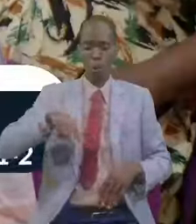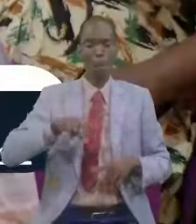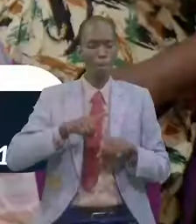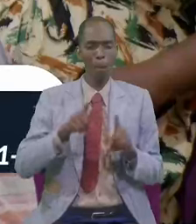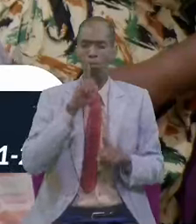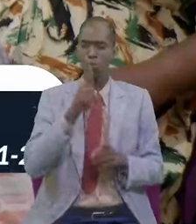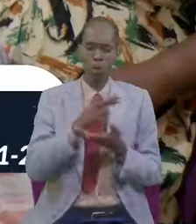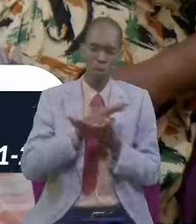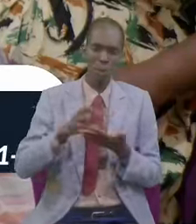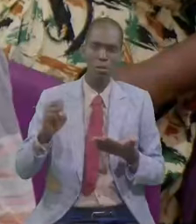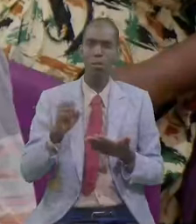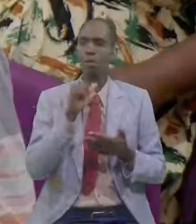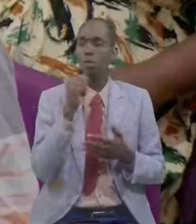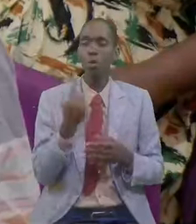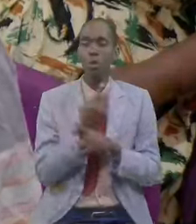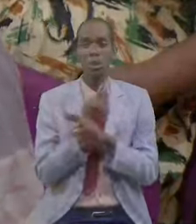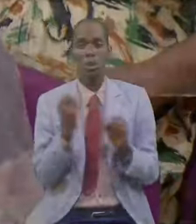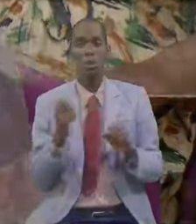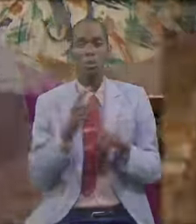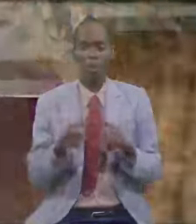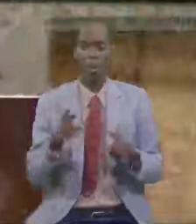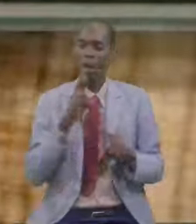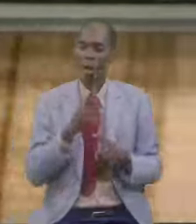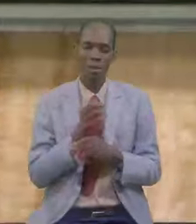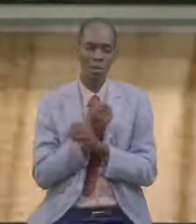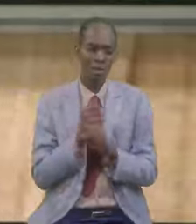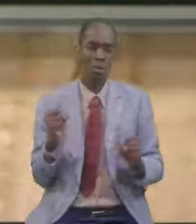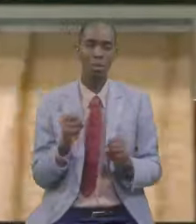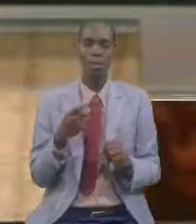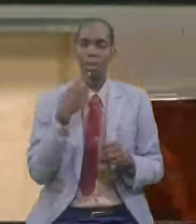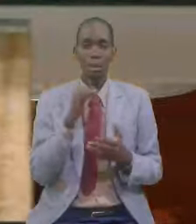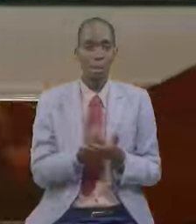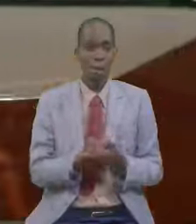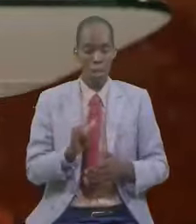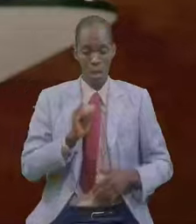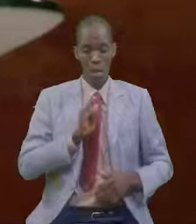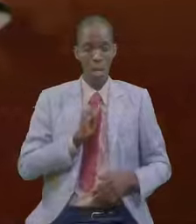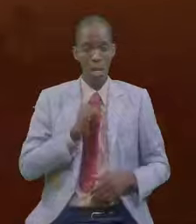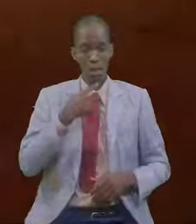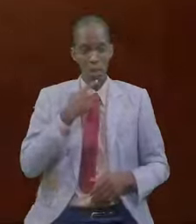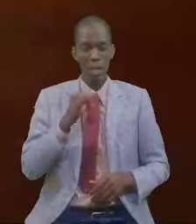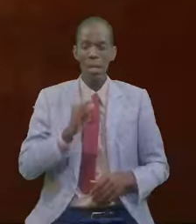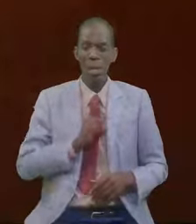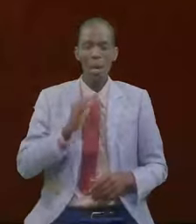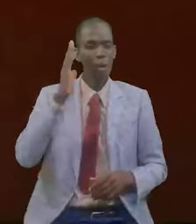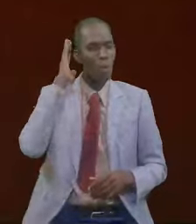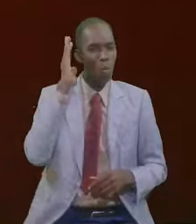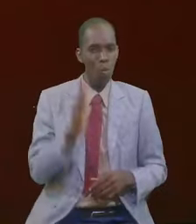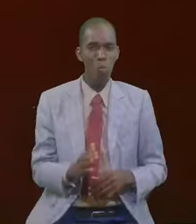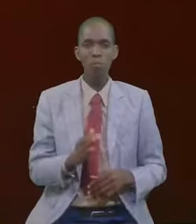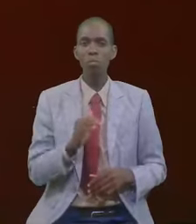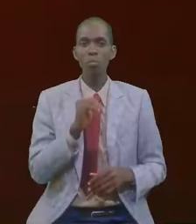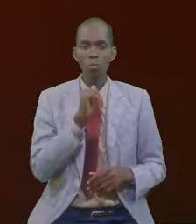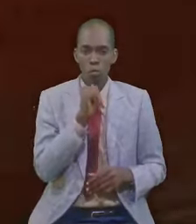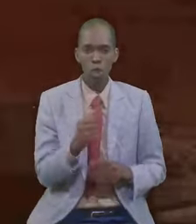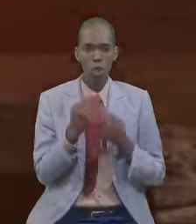justes, rachetés et qui veulent aller au ciel. Je disais, je veillerai sur mes voies, de peur de